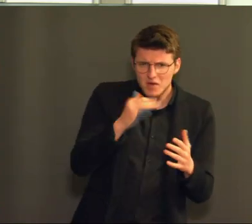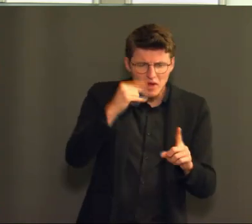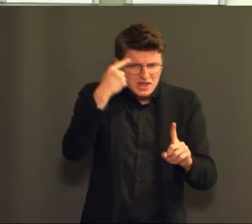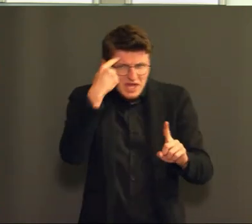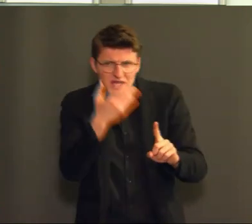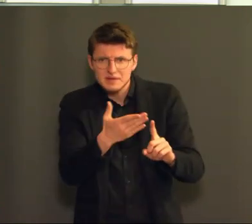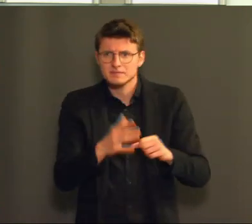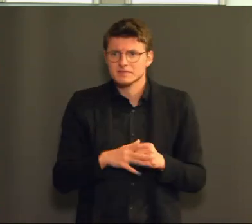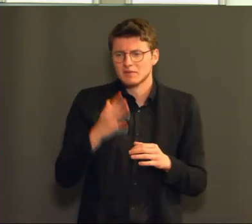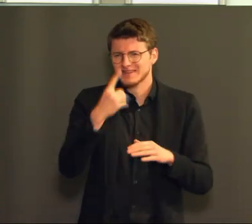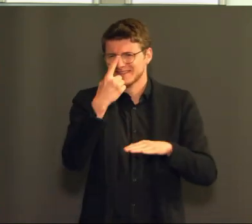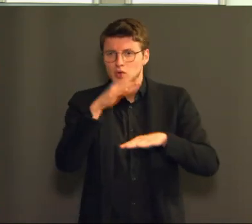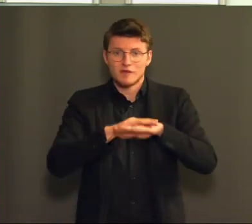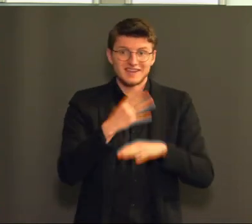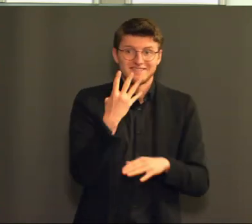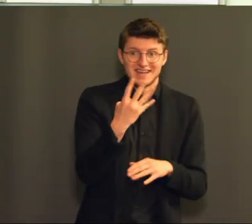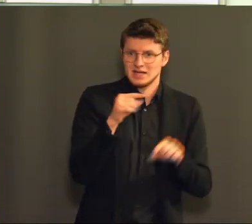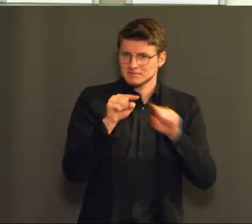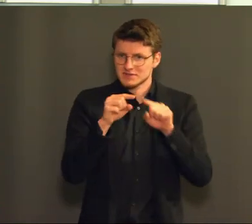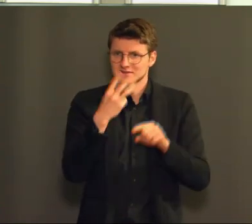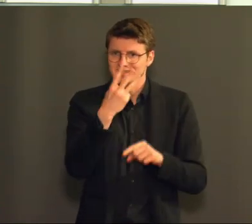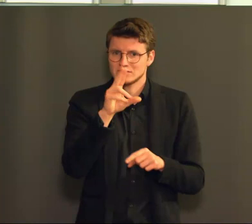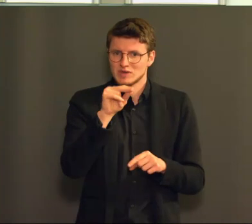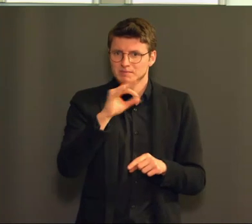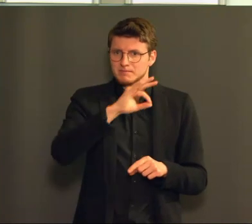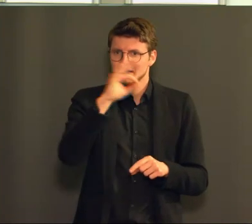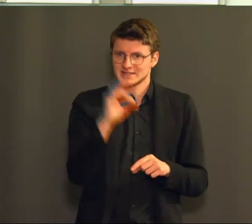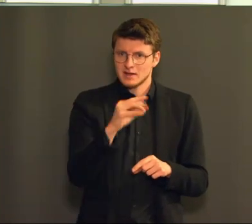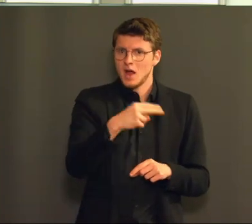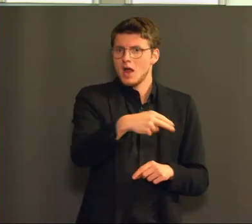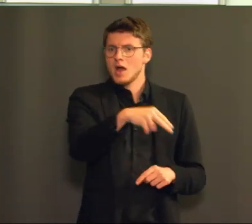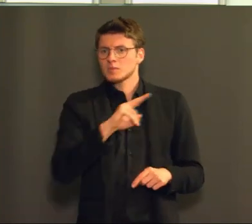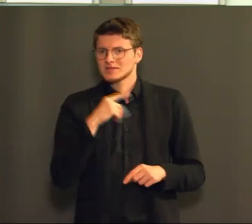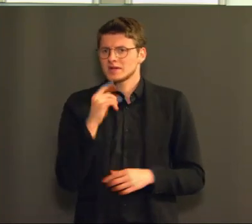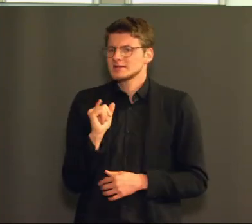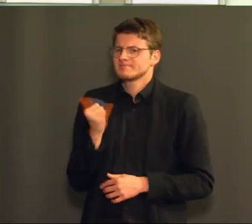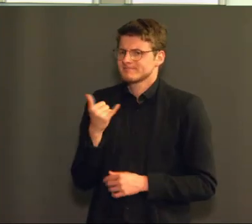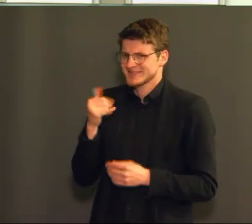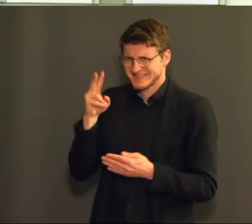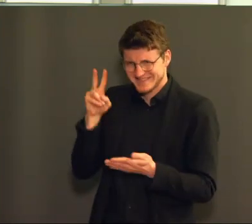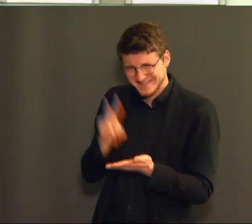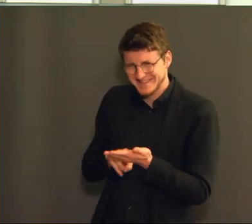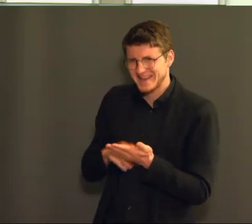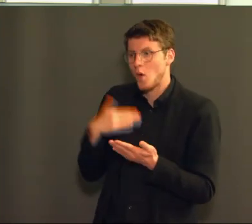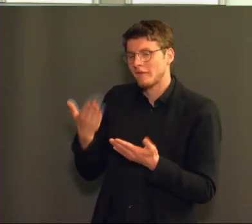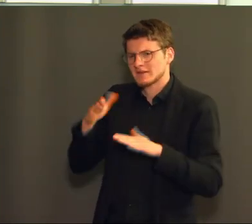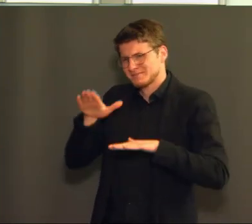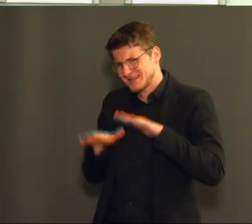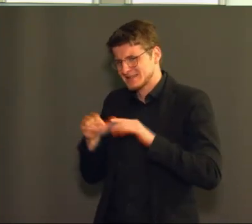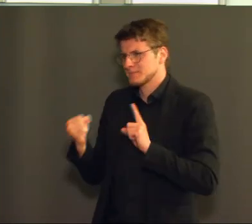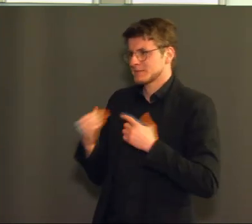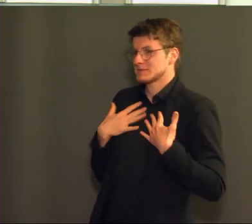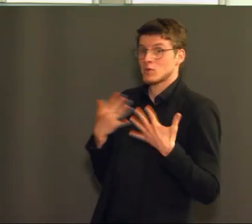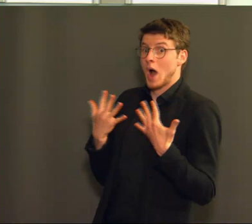4, dus 23%, antwoordde met zekerheid of waarschijnlijk op het werk te zijn